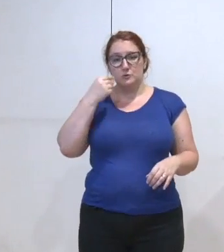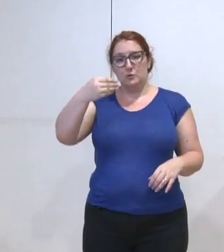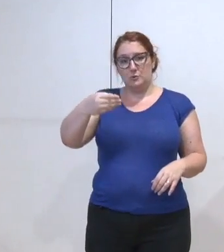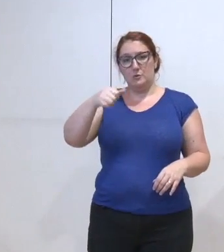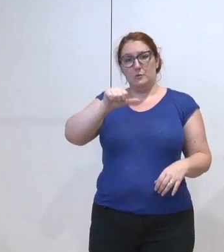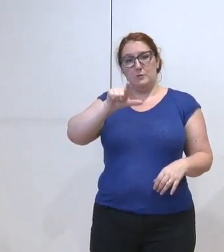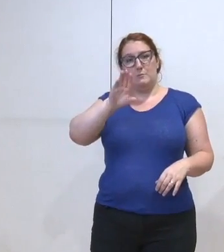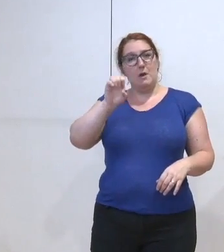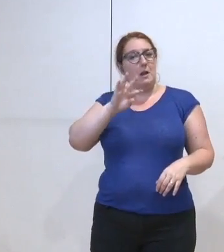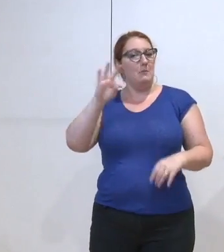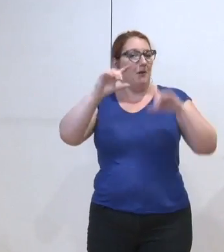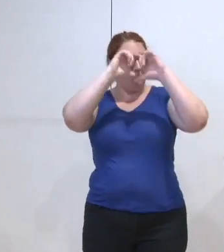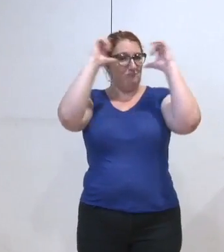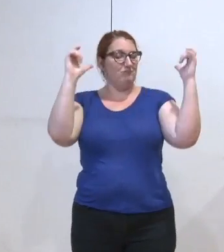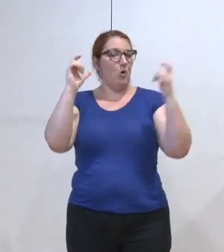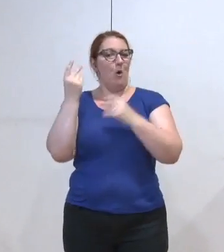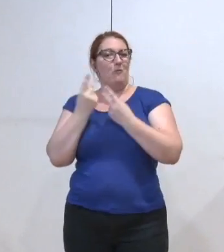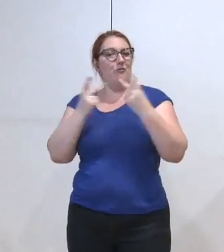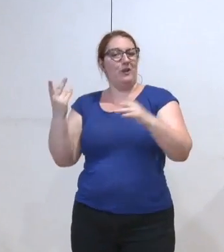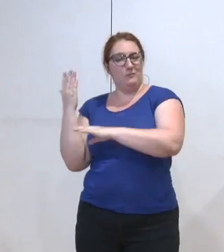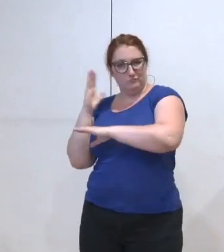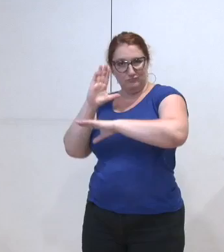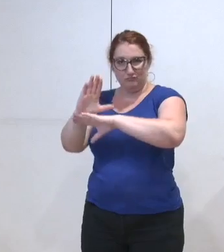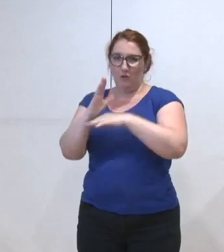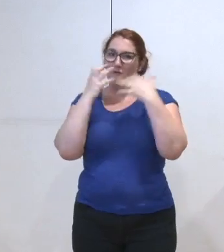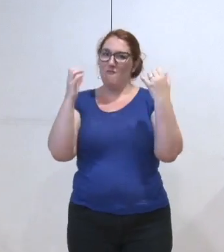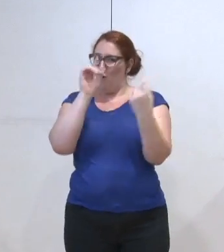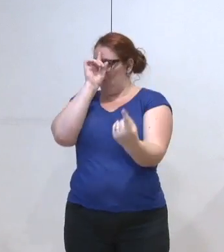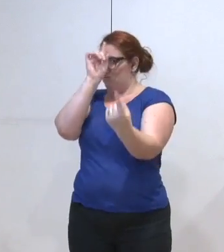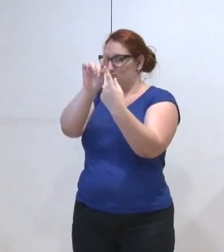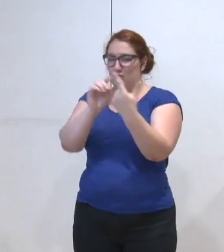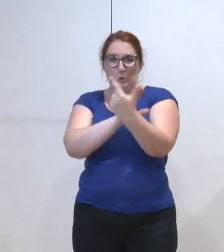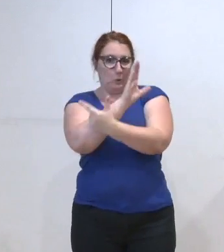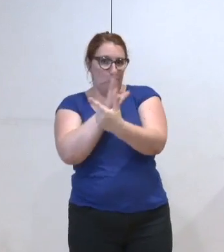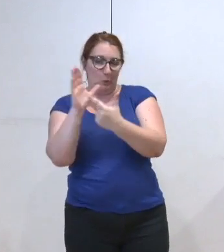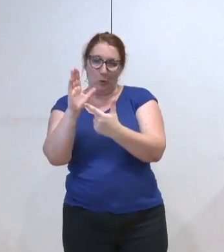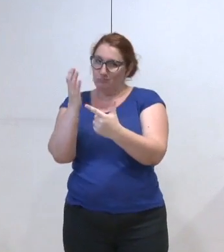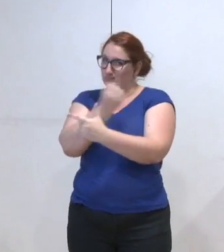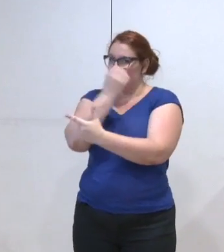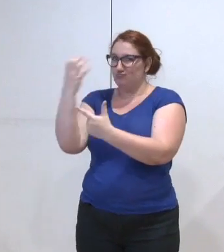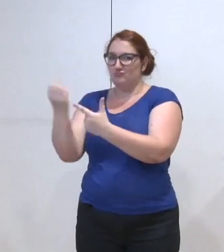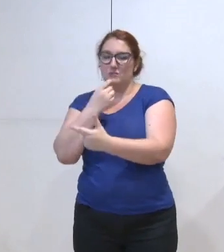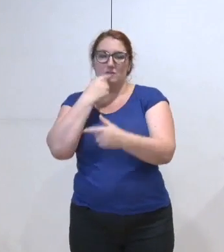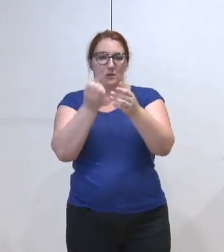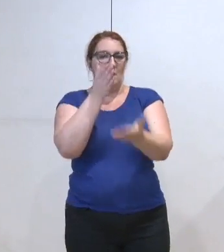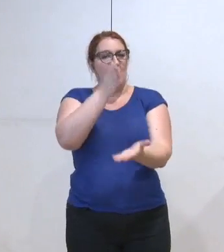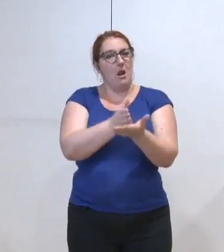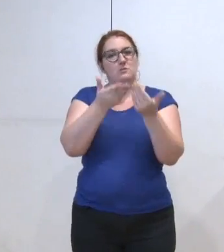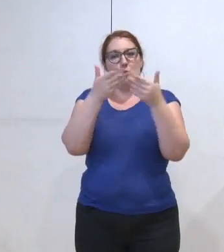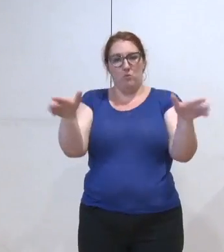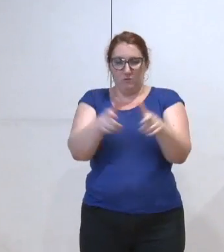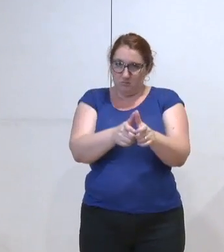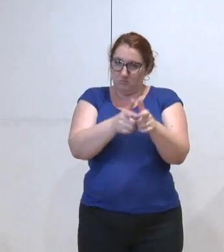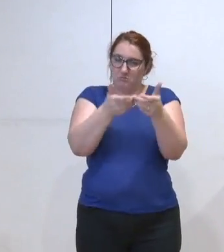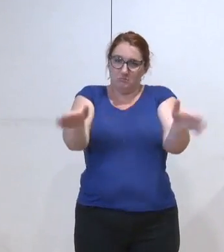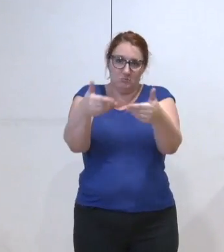décide de relever deux enjeux l'augmentation de capacité par une ouverture de de classe nombreuse chaque année